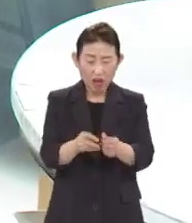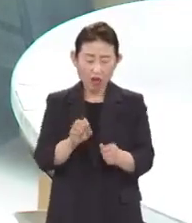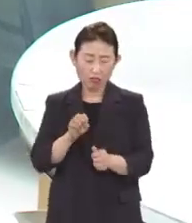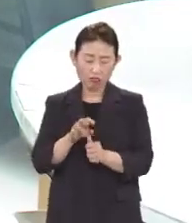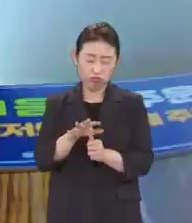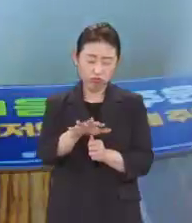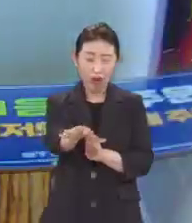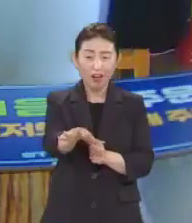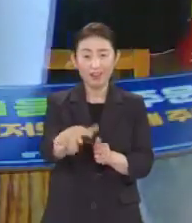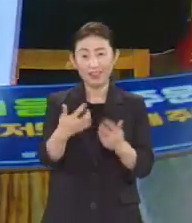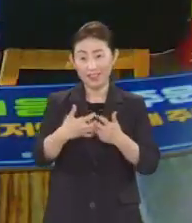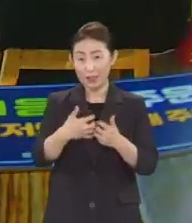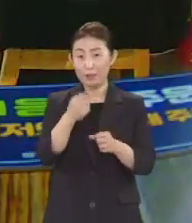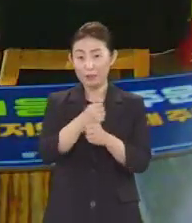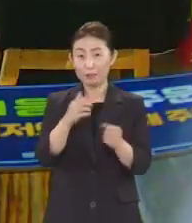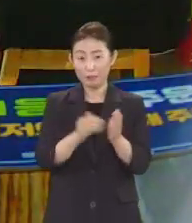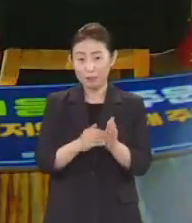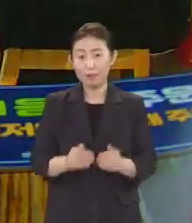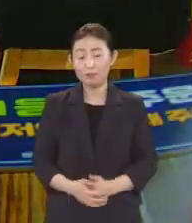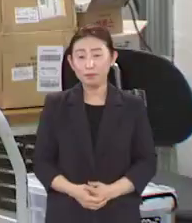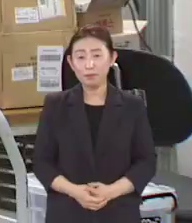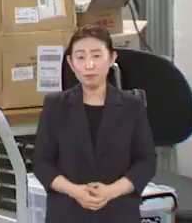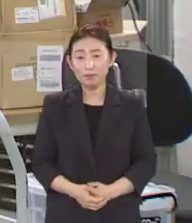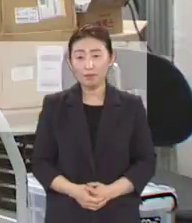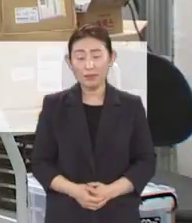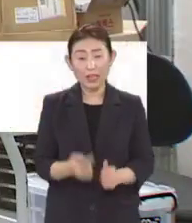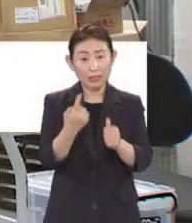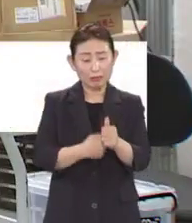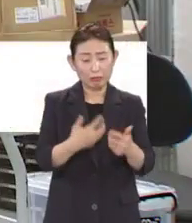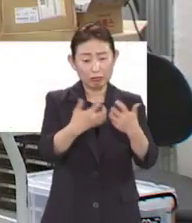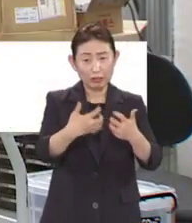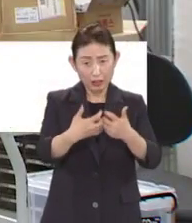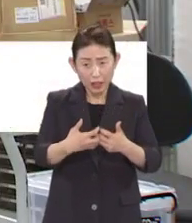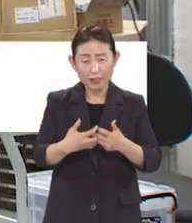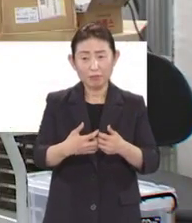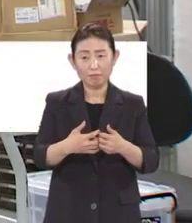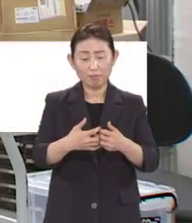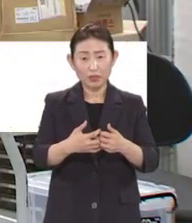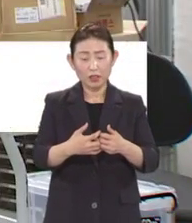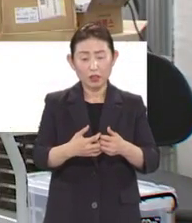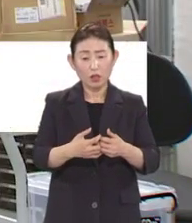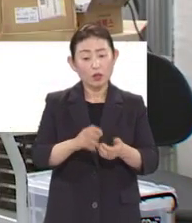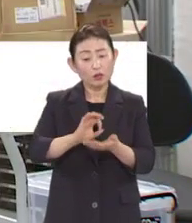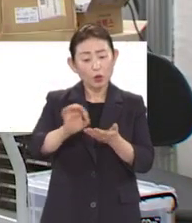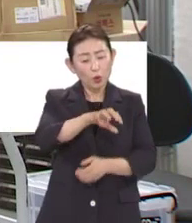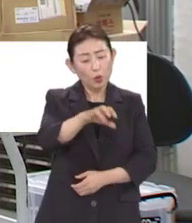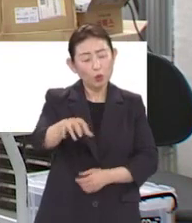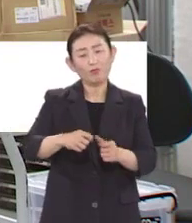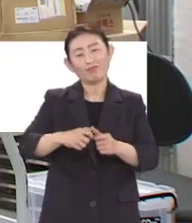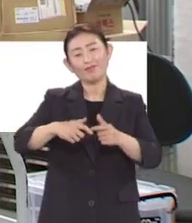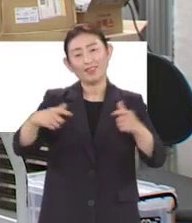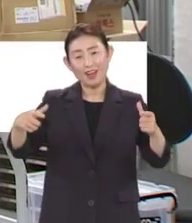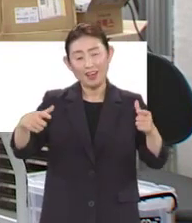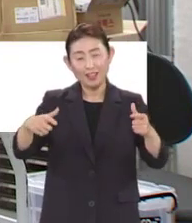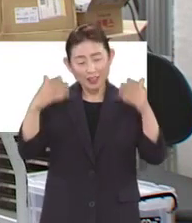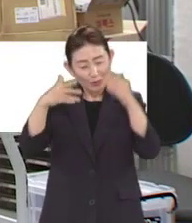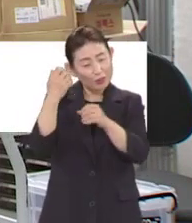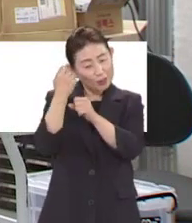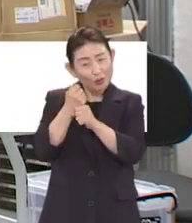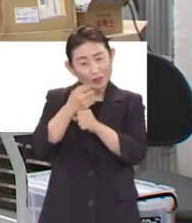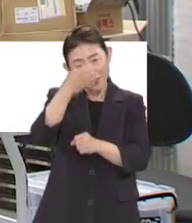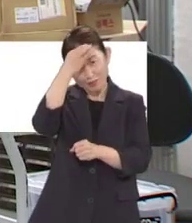방역 로봇도 개발했습니다. 로봇의 활용 범위를 확대하기 위한 핵심 원천 기술 개발을 주로 수행을 하고 있고요. 이를